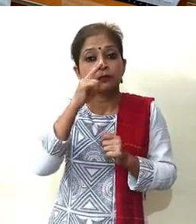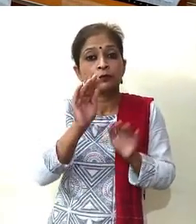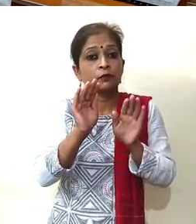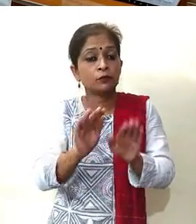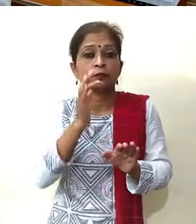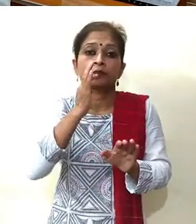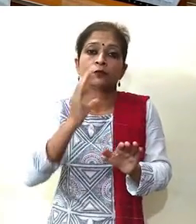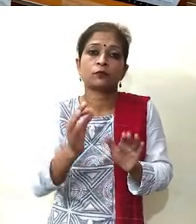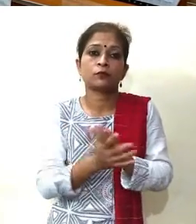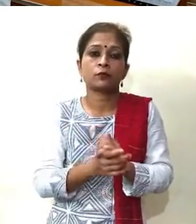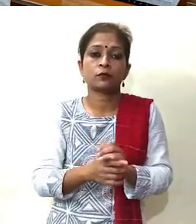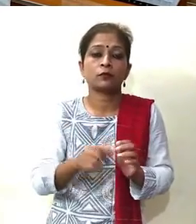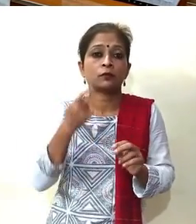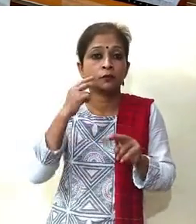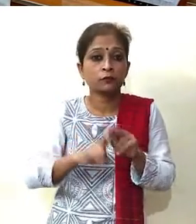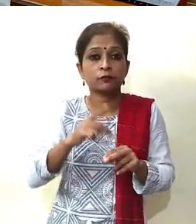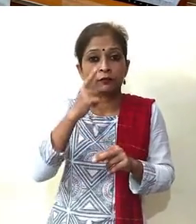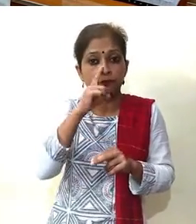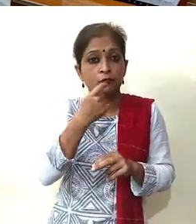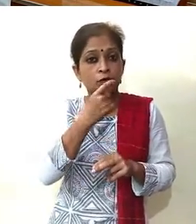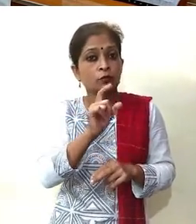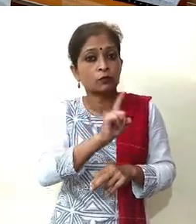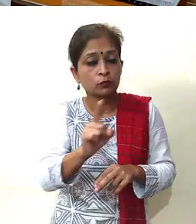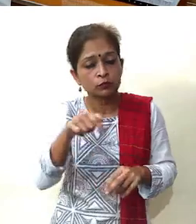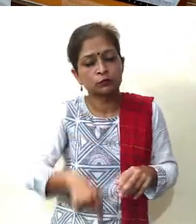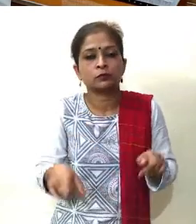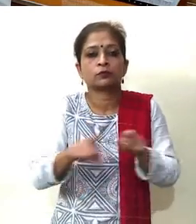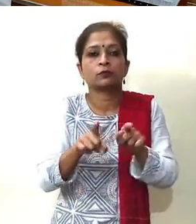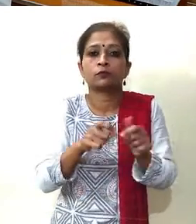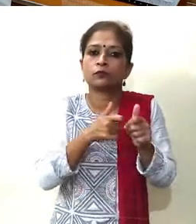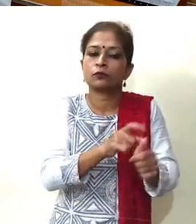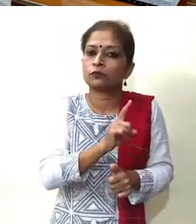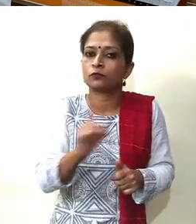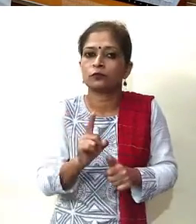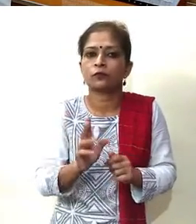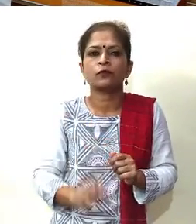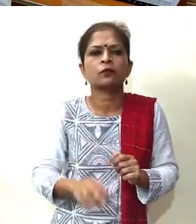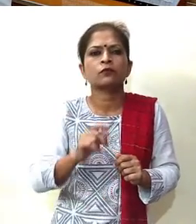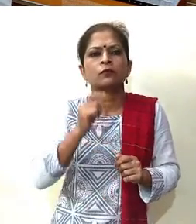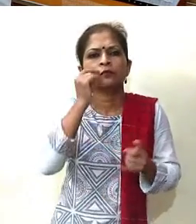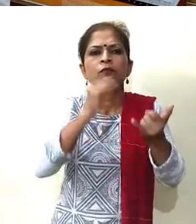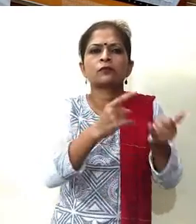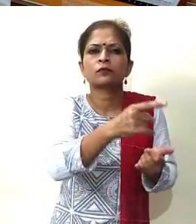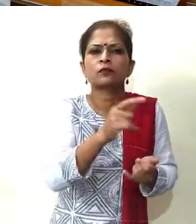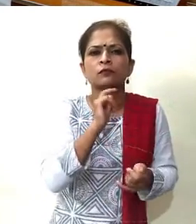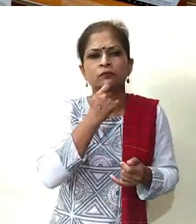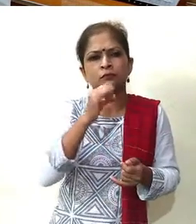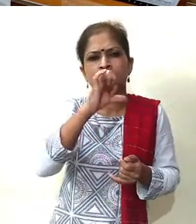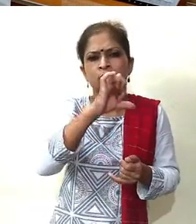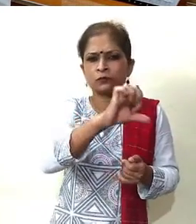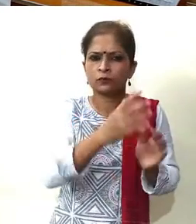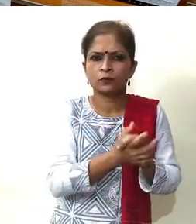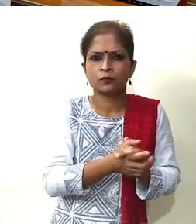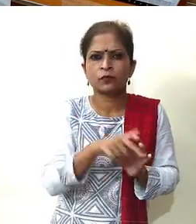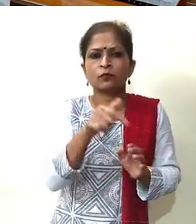आशीर्वाद आवश्यक है। माँ जब तक बोले कि नहीं तब तक नहीं। तो नौ साल के रहे होंगे, उससे पहले से जिद करते थे